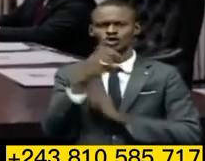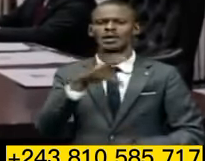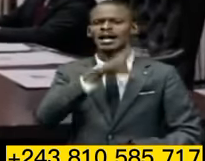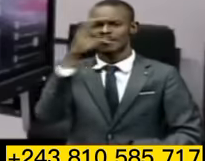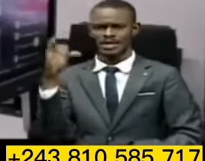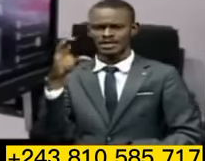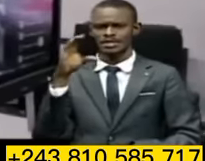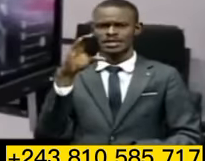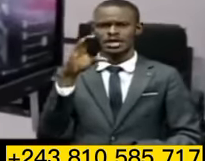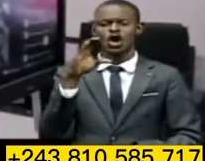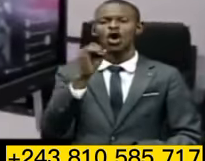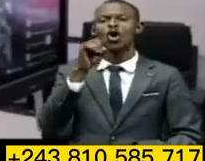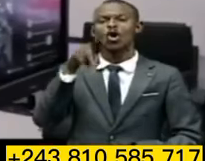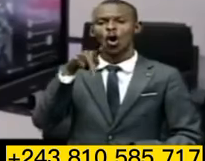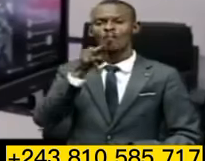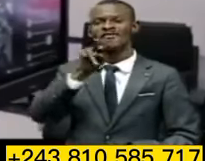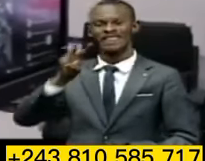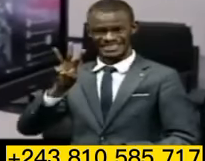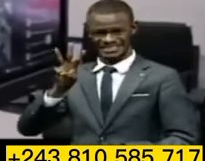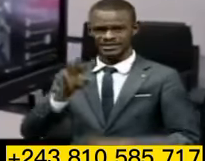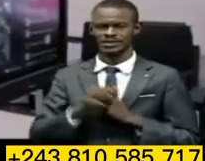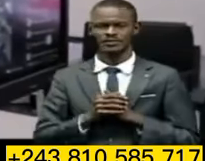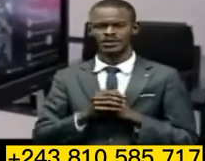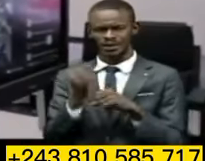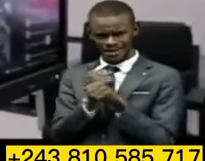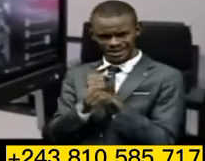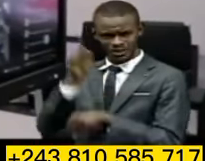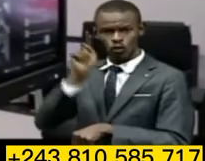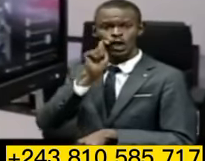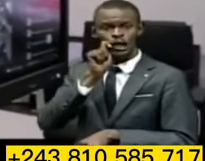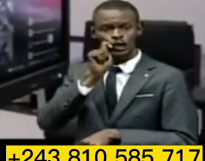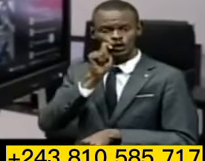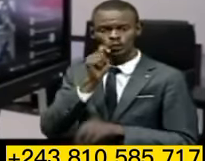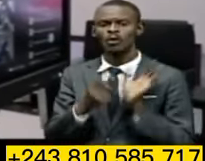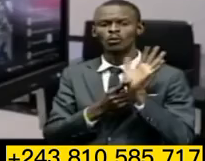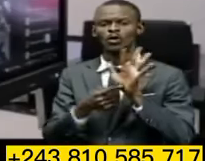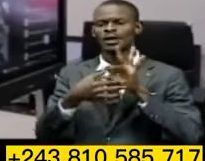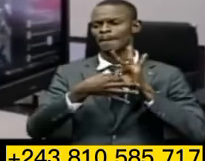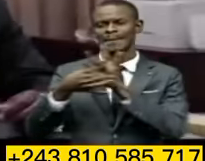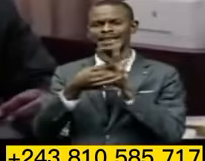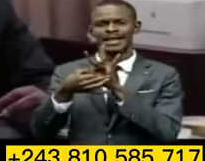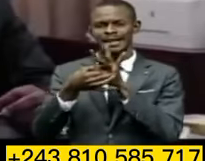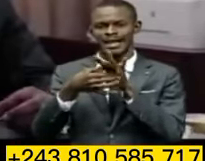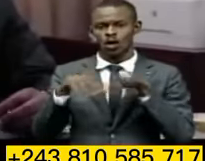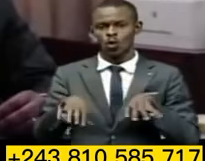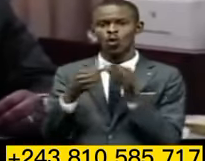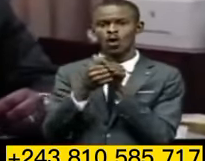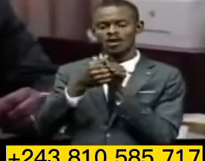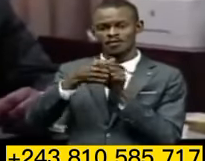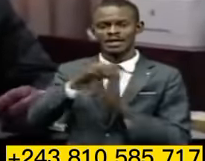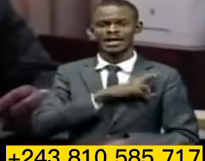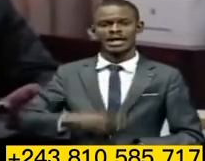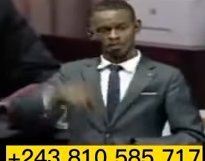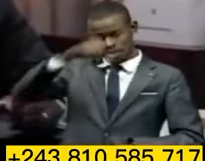COP27. Ces travaux ont été marqués par la tenue en partenariat avec la République arabe d'Égypte d'une conférence